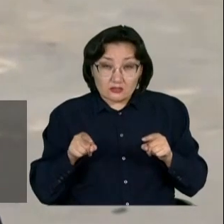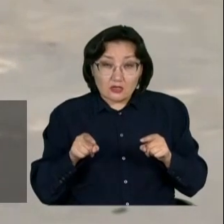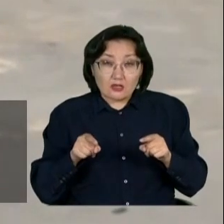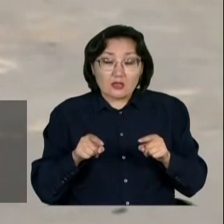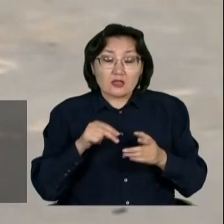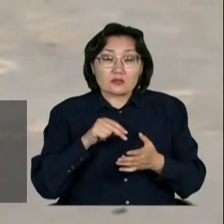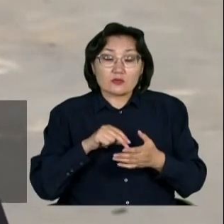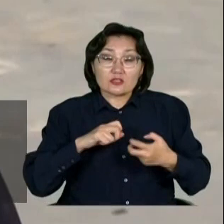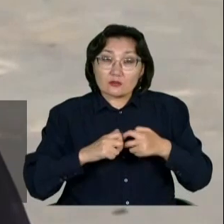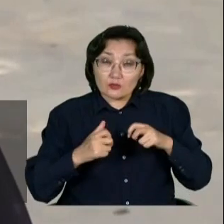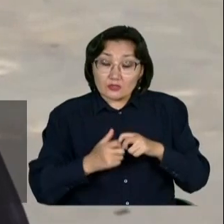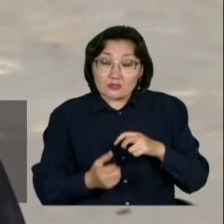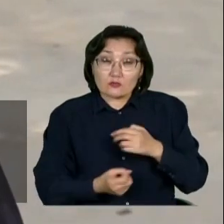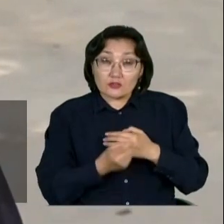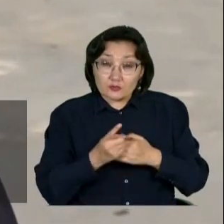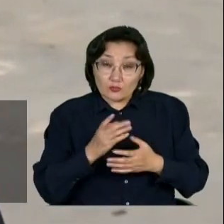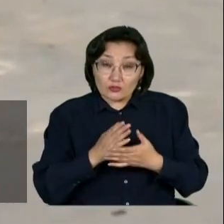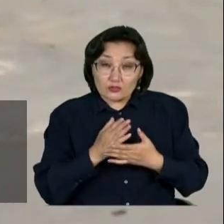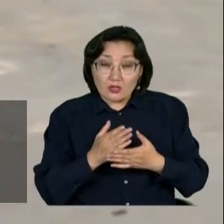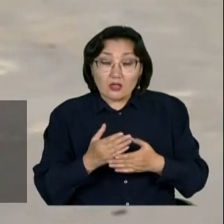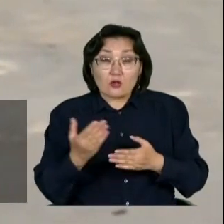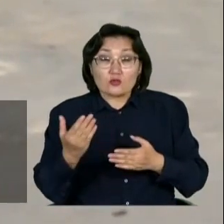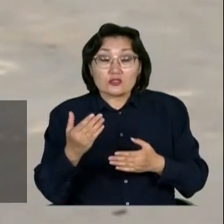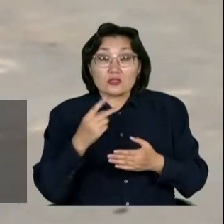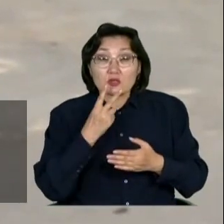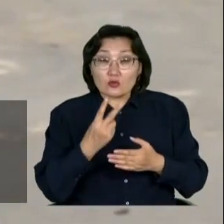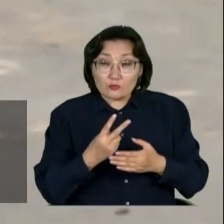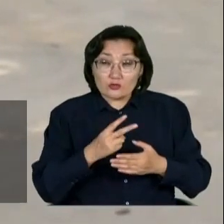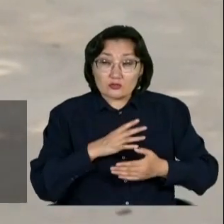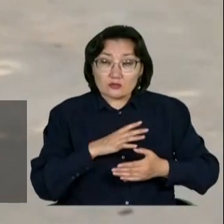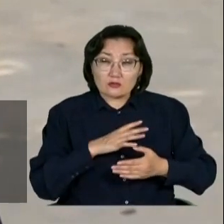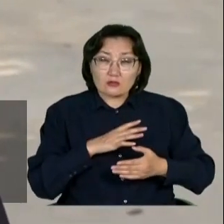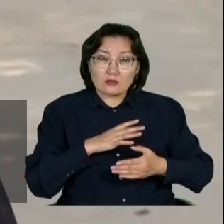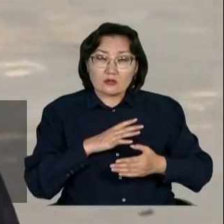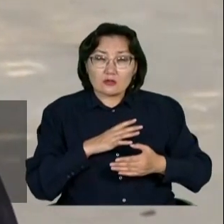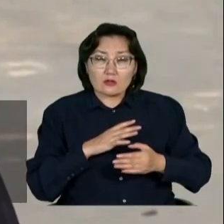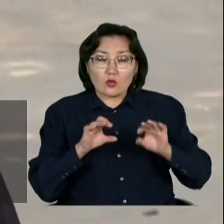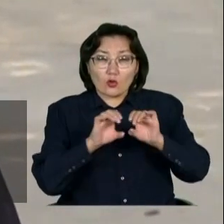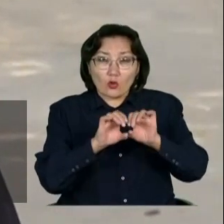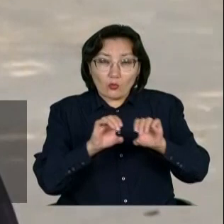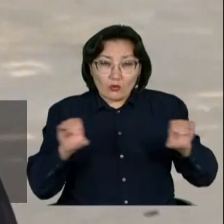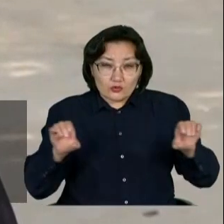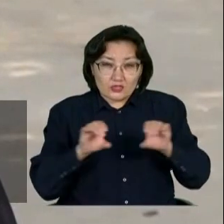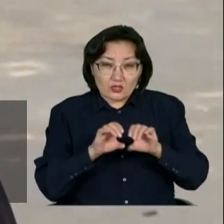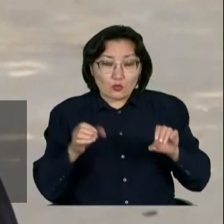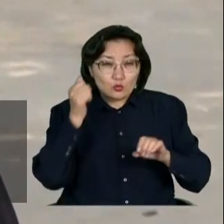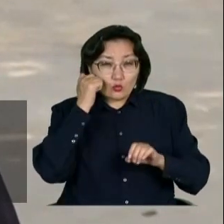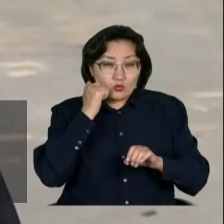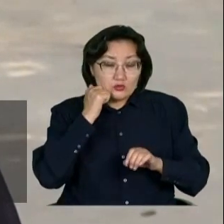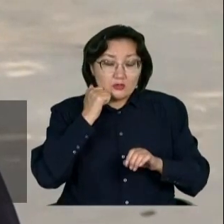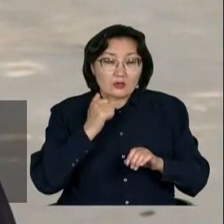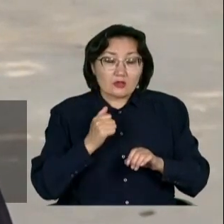тарифтер, ақаулар шықты. Сондықтан өздеріңіздер көріп тұрсыз. Құбырдың тозуы